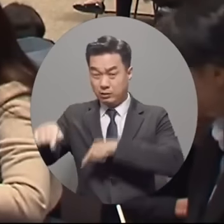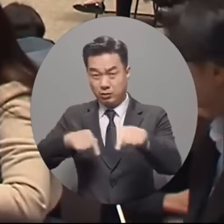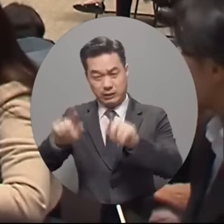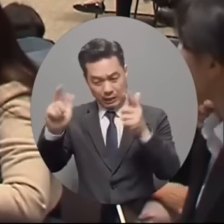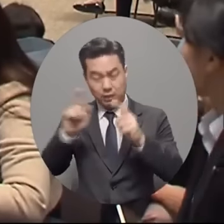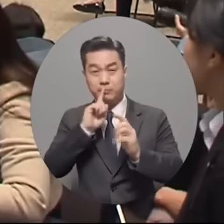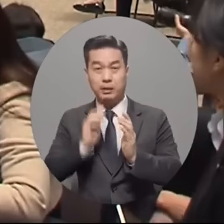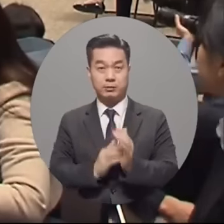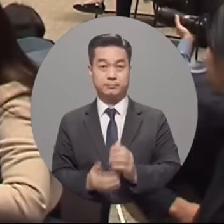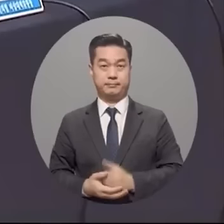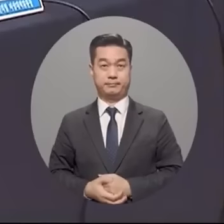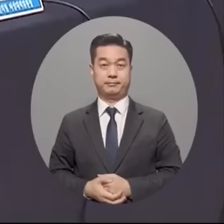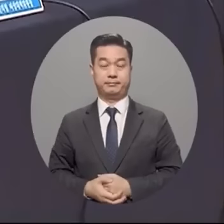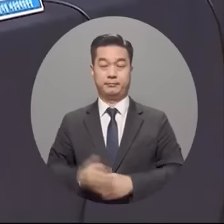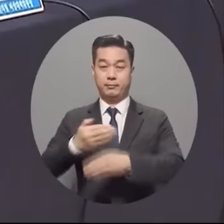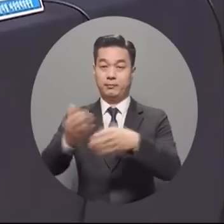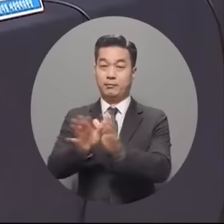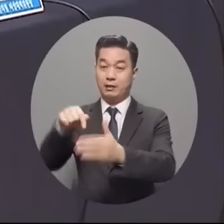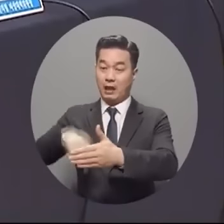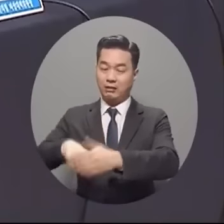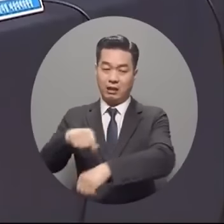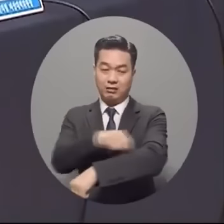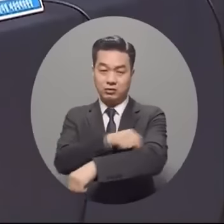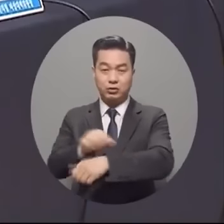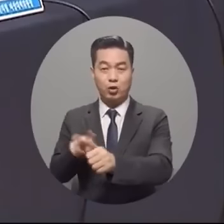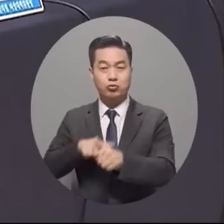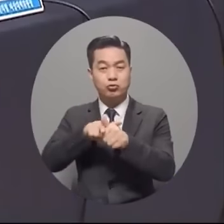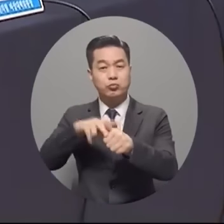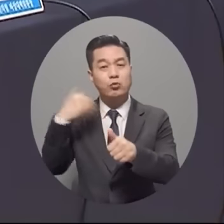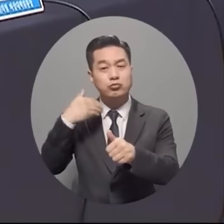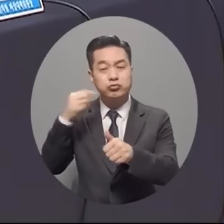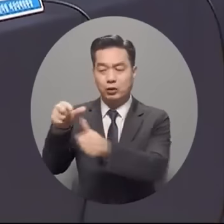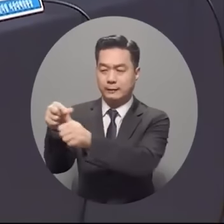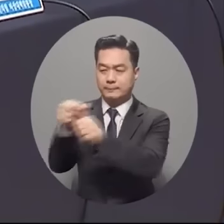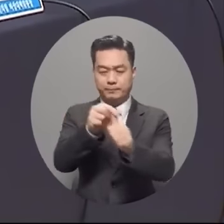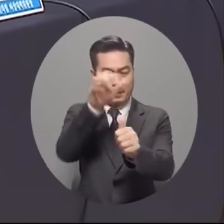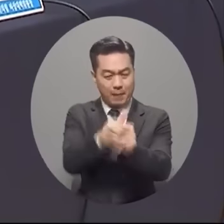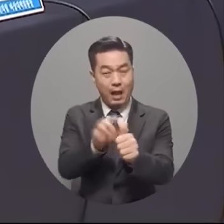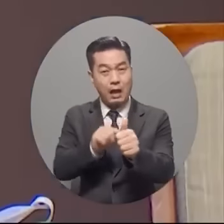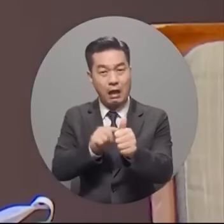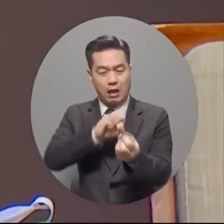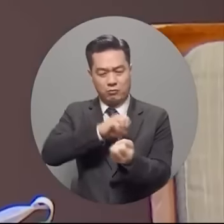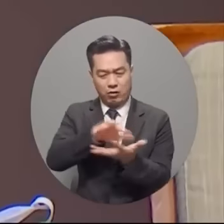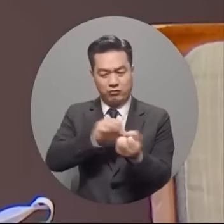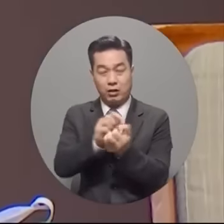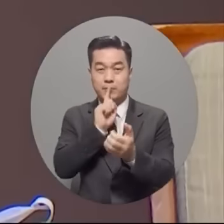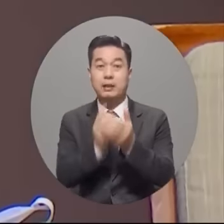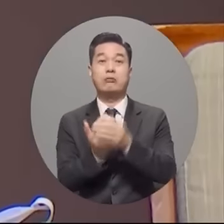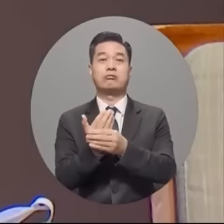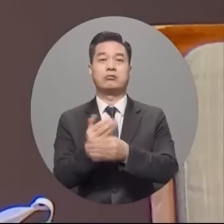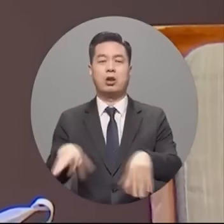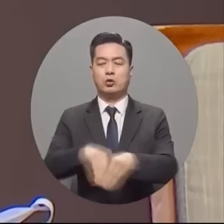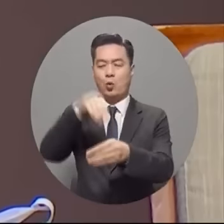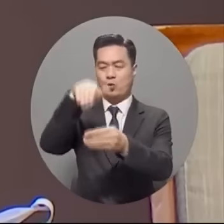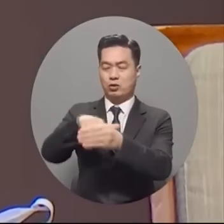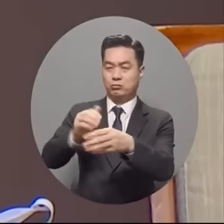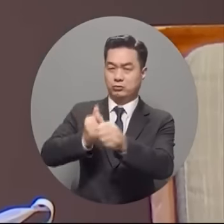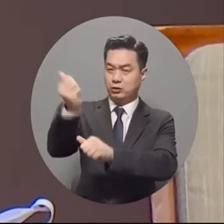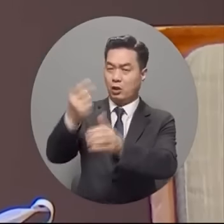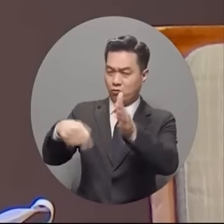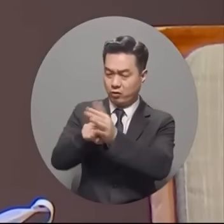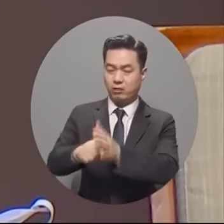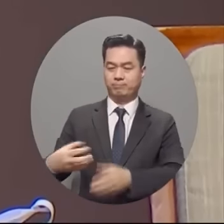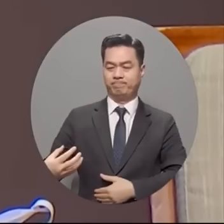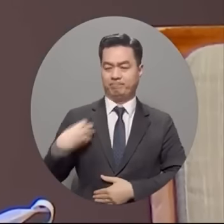반문했습니다 당정 후보자를 공 산 공천 논란을 일으킨 점엔 총선 승리를 위해서라면